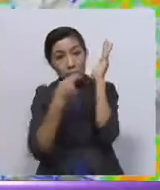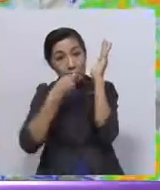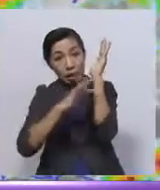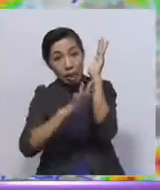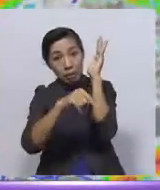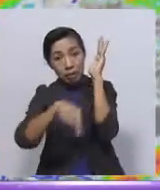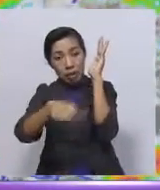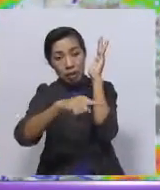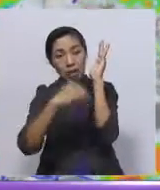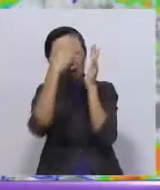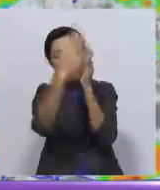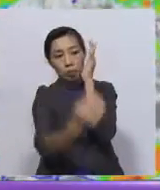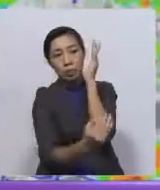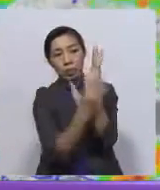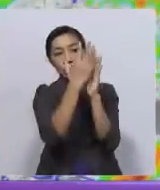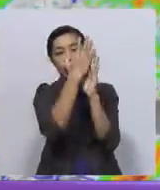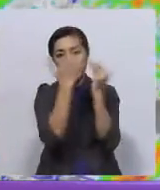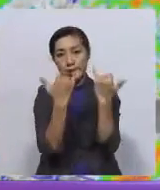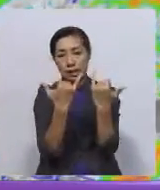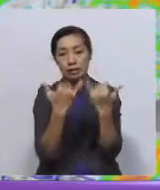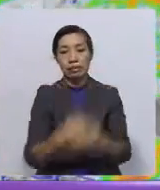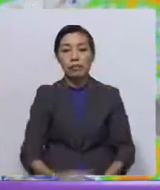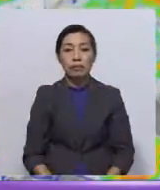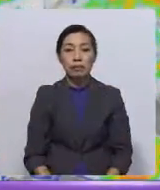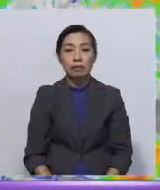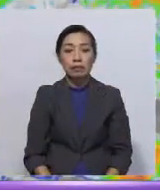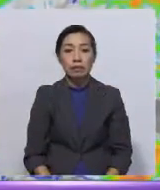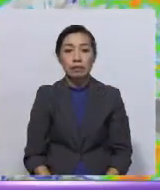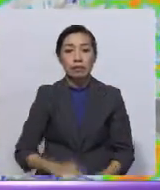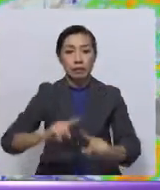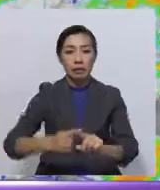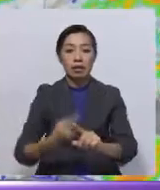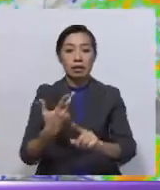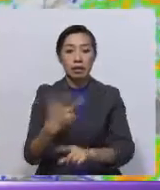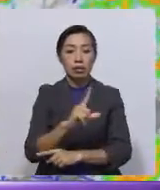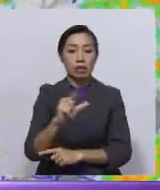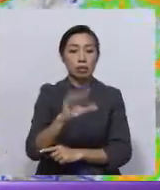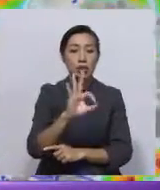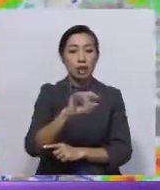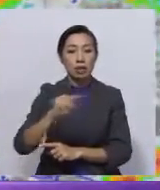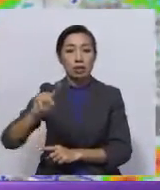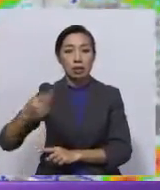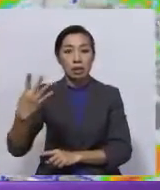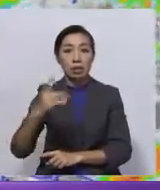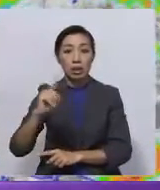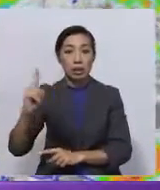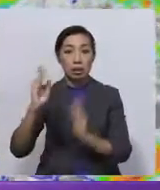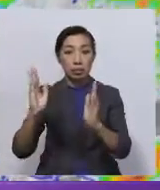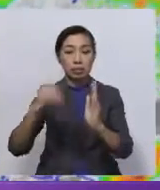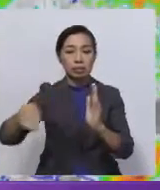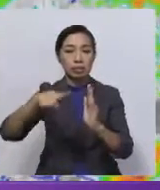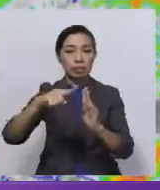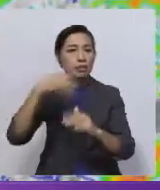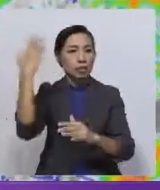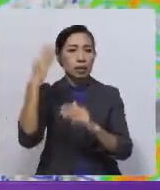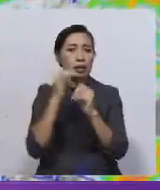ชื้นจากทะเลจินใต้เข้ามาปกคล่มประเทศไยตอนบนค่ะส่นในช่วงวนที่ 29 มีนาคมถึง 1 เมสายนต์บริเว